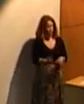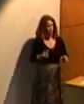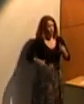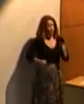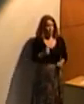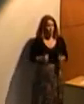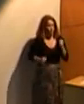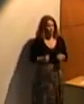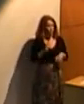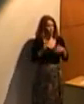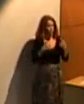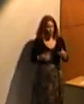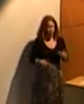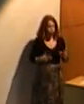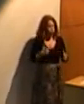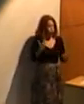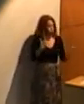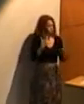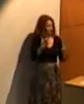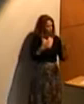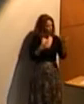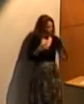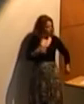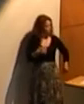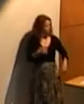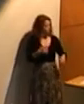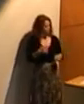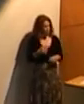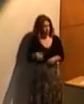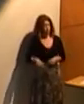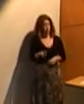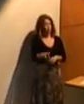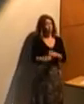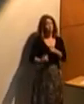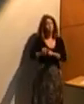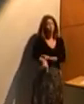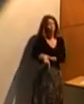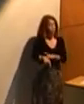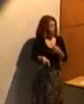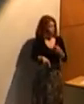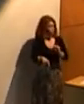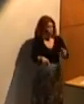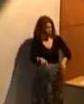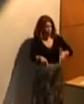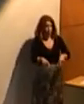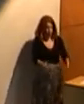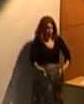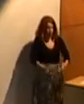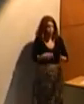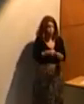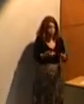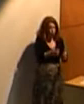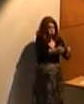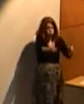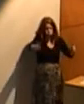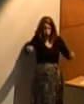trouvait que l'était plus performante et qu'elle trouvait aussi qu' elle avait une cinquantaine de chambres à sa disposition qu'elle